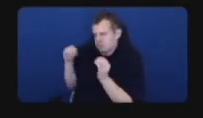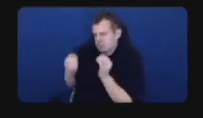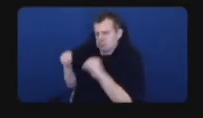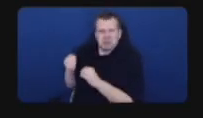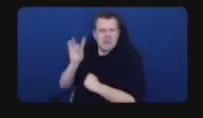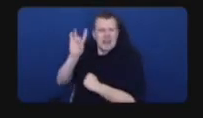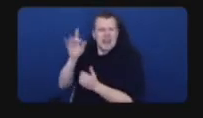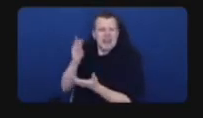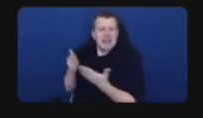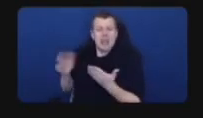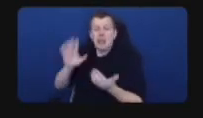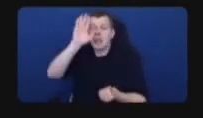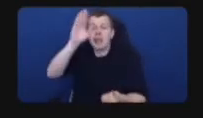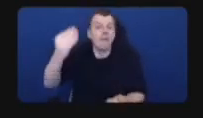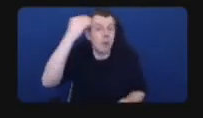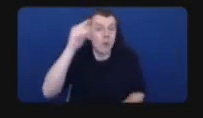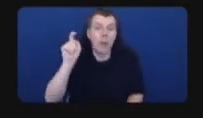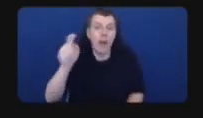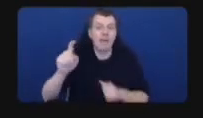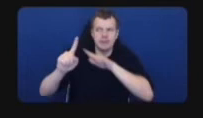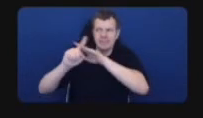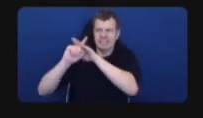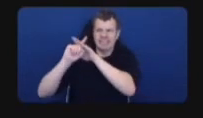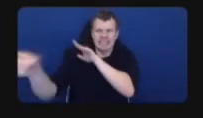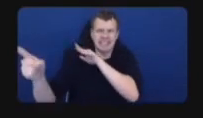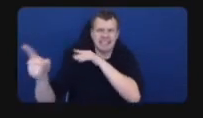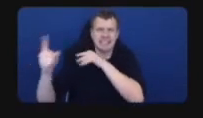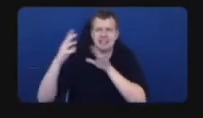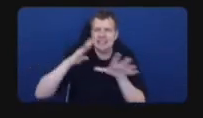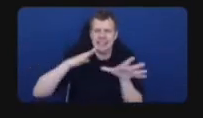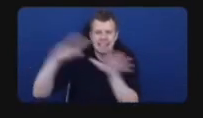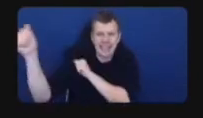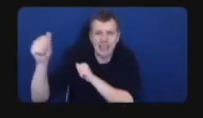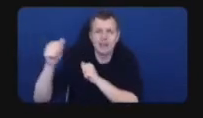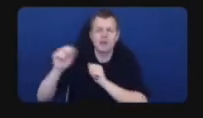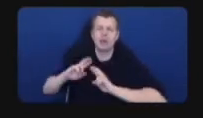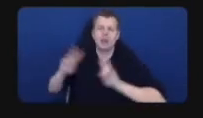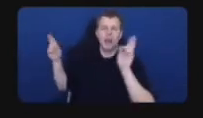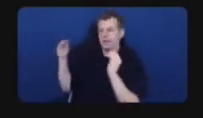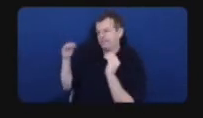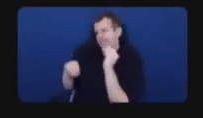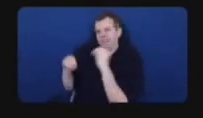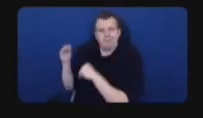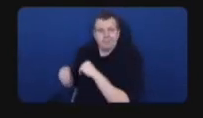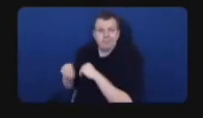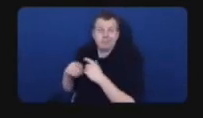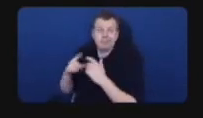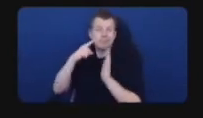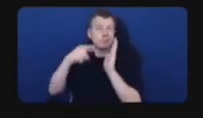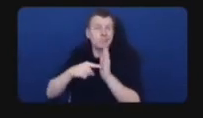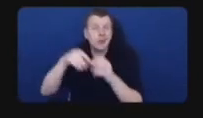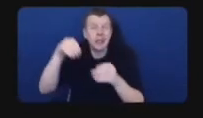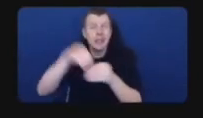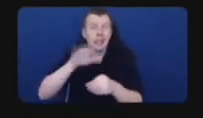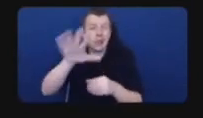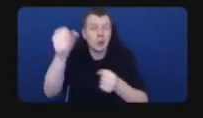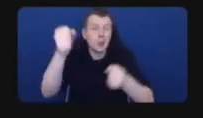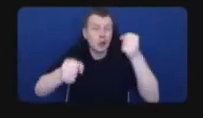个救济包。救济包里面呢带上自己的必需品，那就是万一如果是说要立